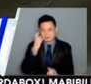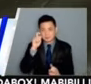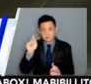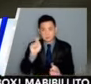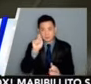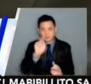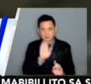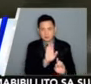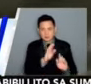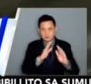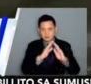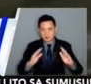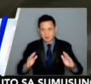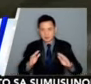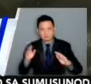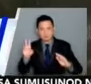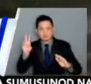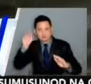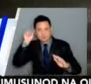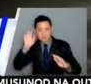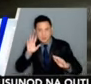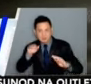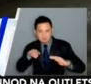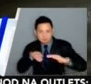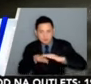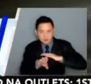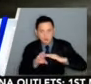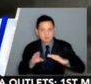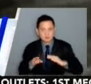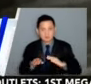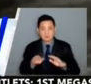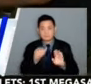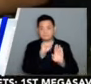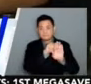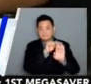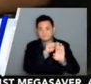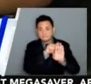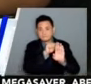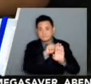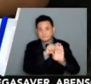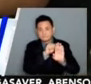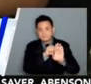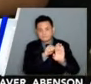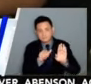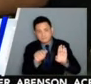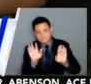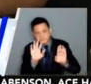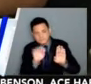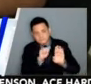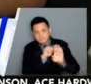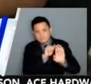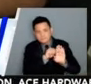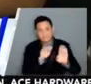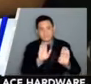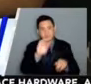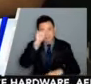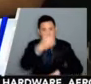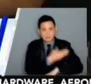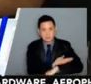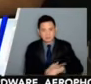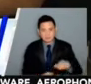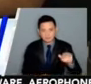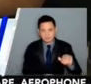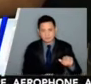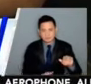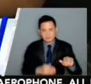pangalan. Bigla na lang daw may kumatok sa kanilang bahay at tinahanap ang kanyang kinakasama. Ang anak daw niyang 6 na taong gulang na babae ang nakausap